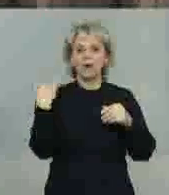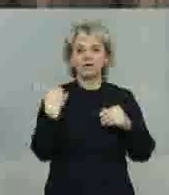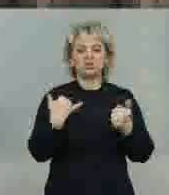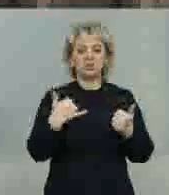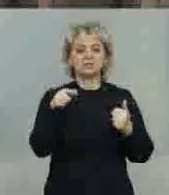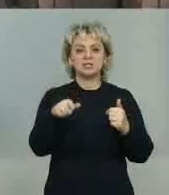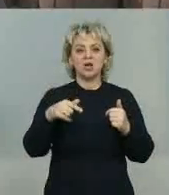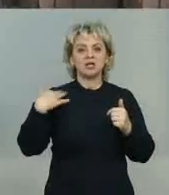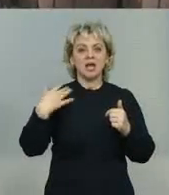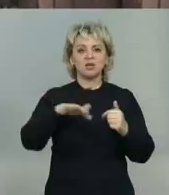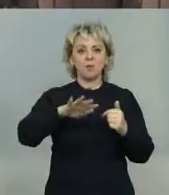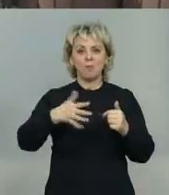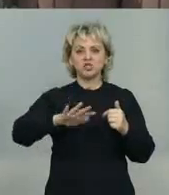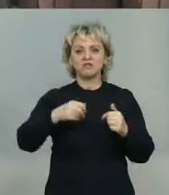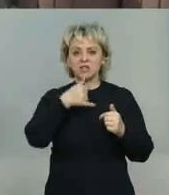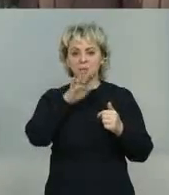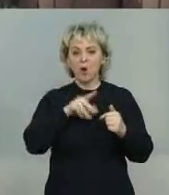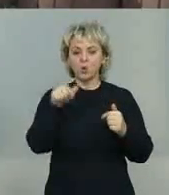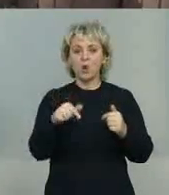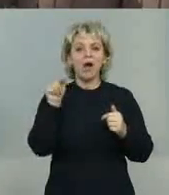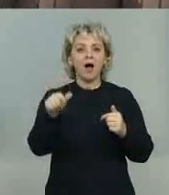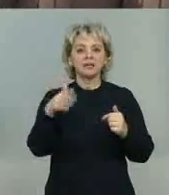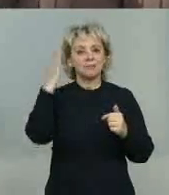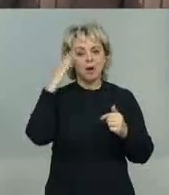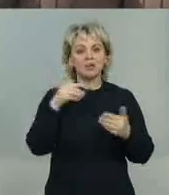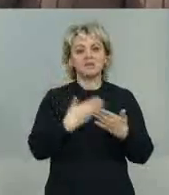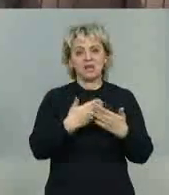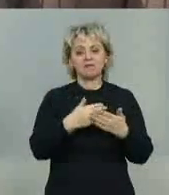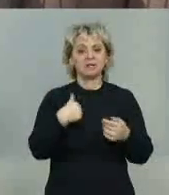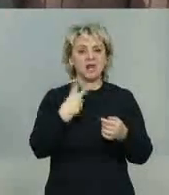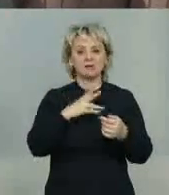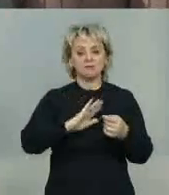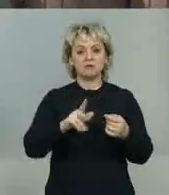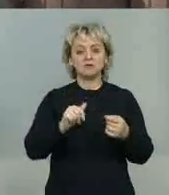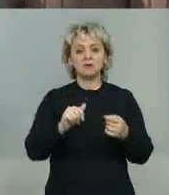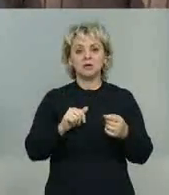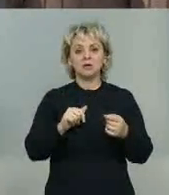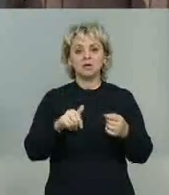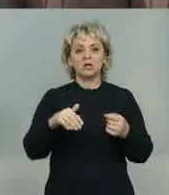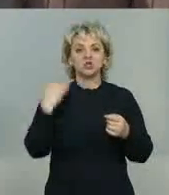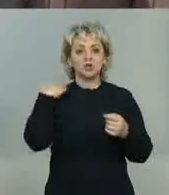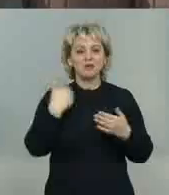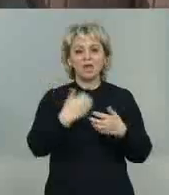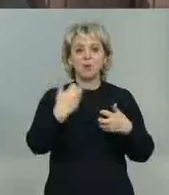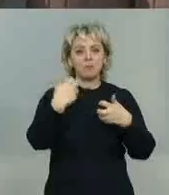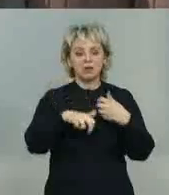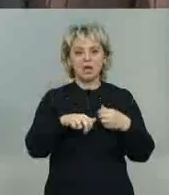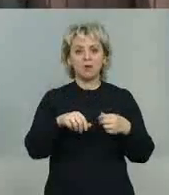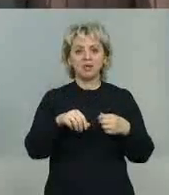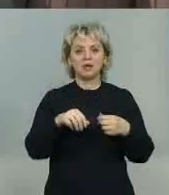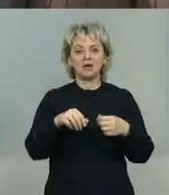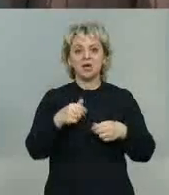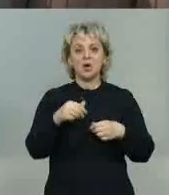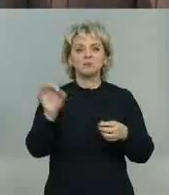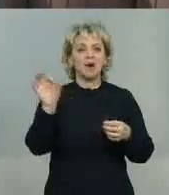сейчас руку не могу пошевелить, а ей не видно. Ну, по голове, скорее всего, потому что шею, видимо, переломало. Не